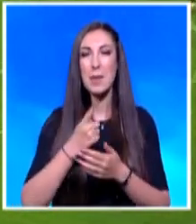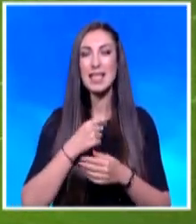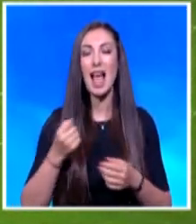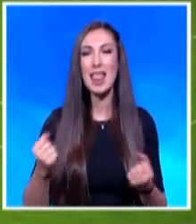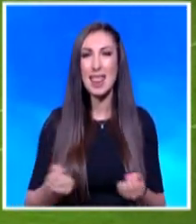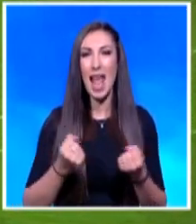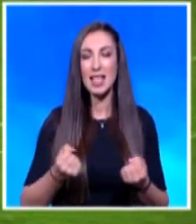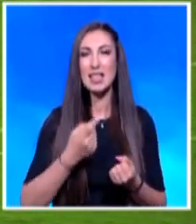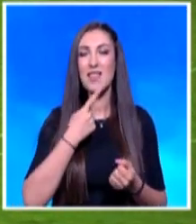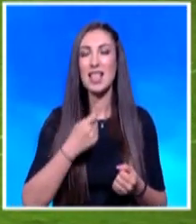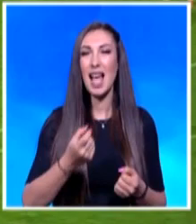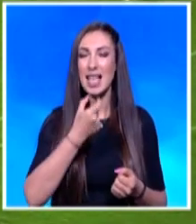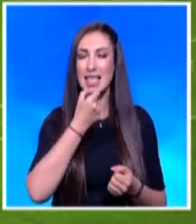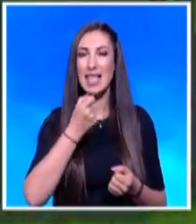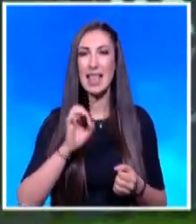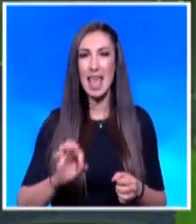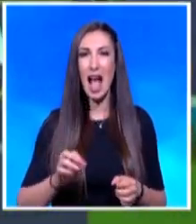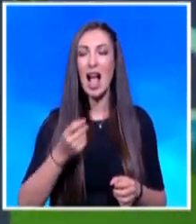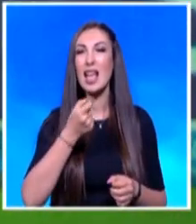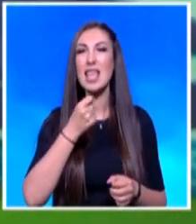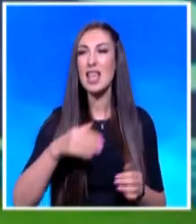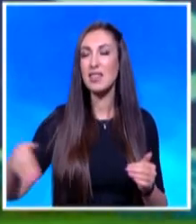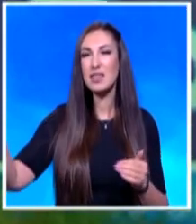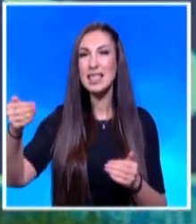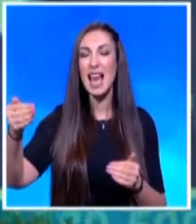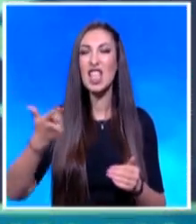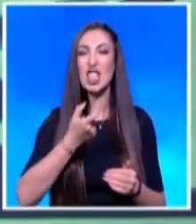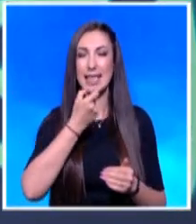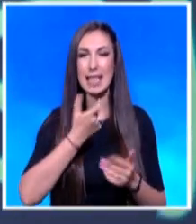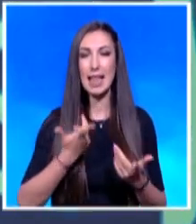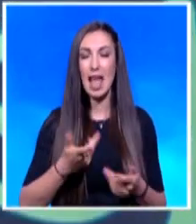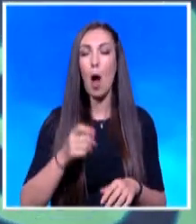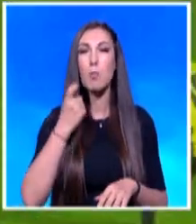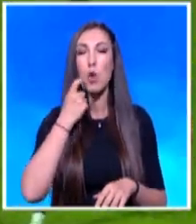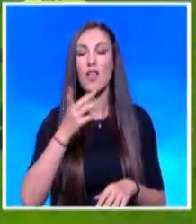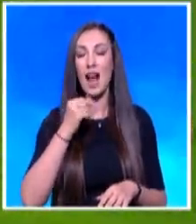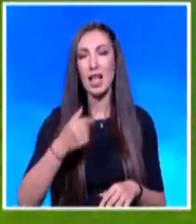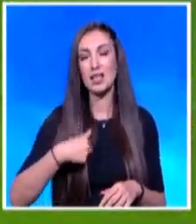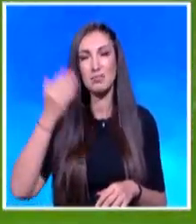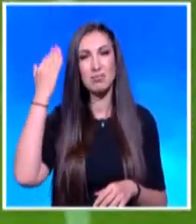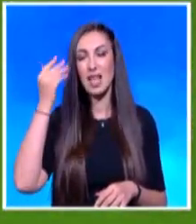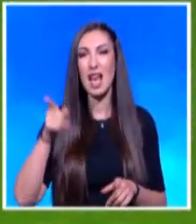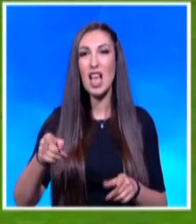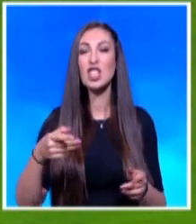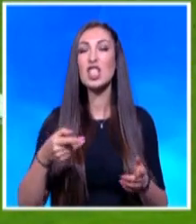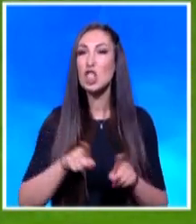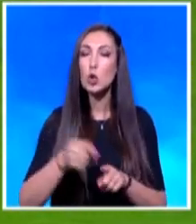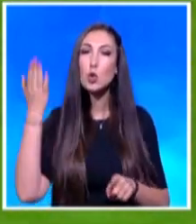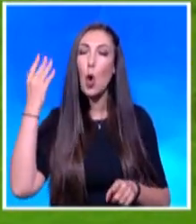Васимир Елхатип и вар рефера Воленчинков. От Ботев твърдят, че са били ощетени и в двубоя с